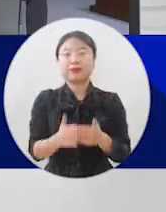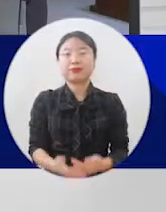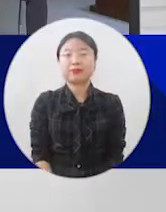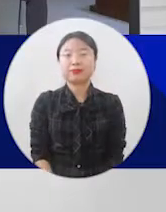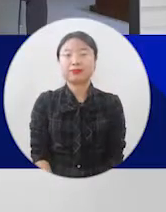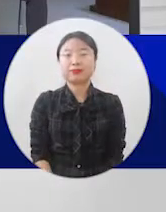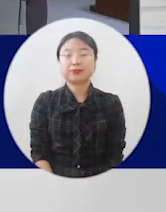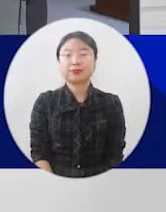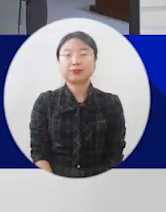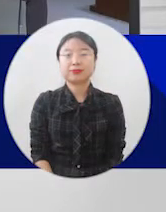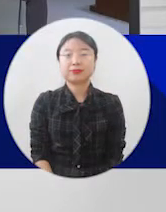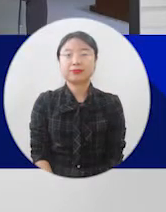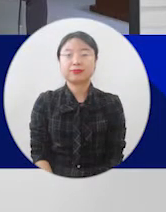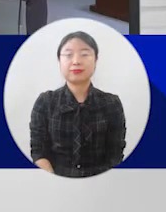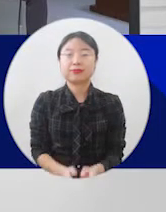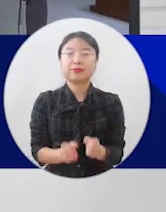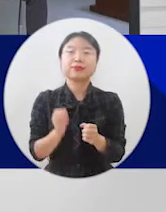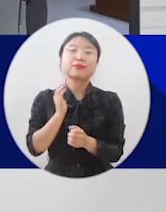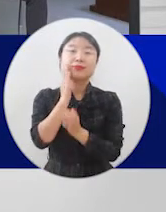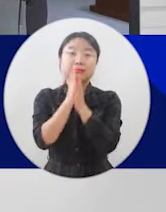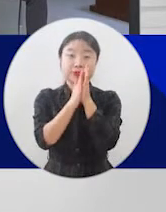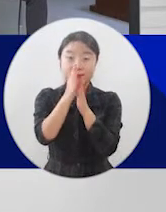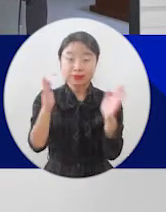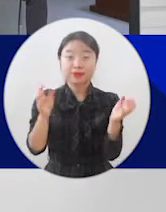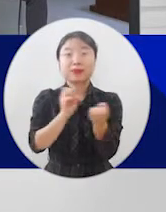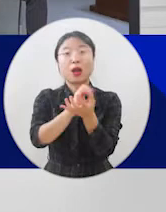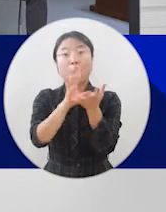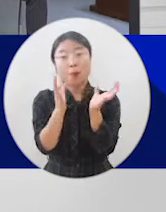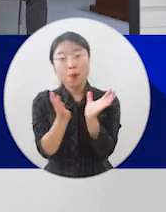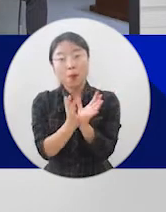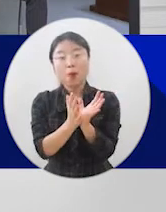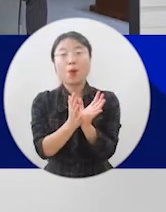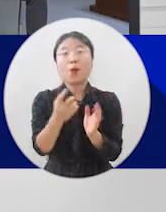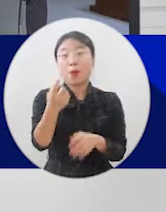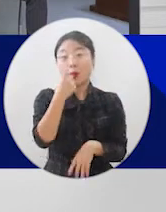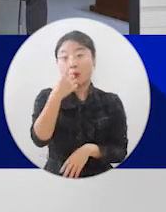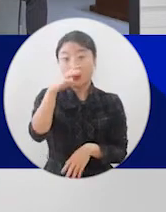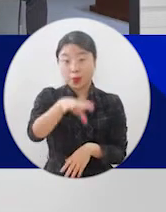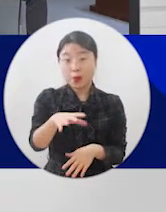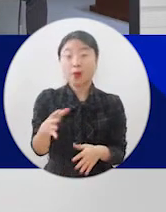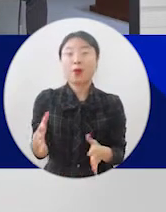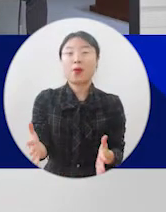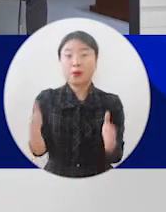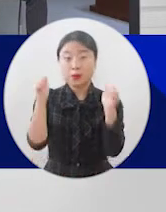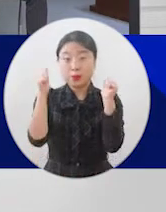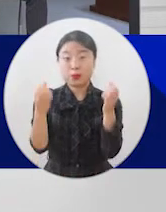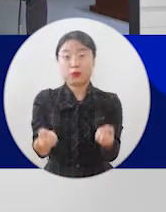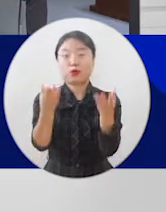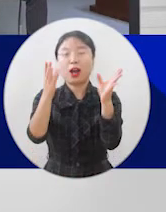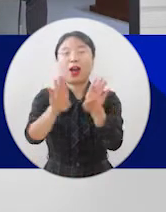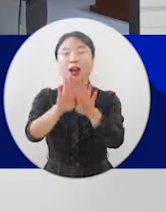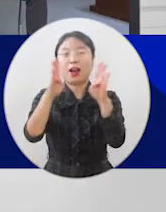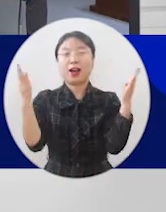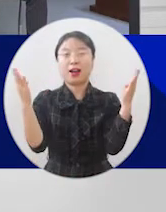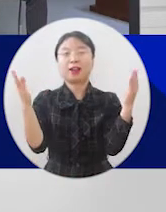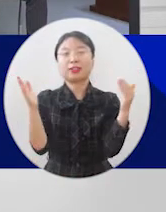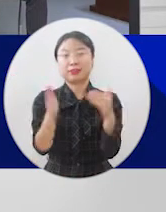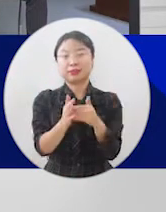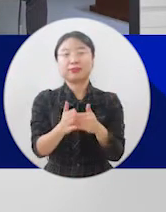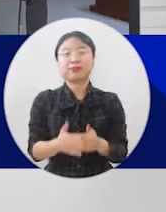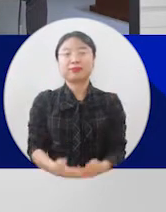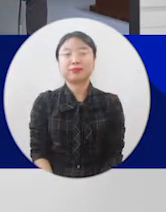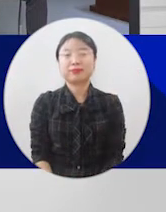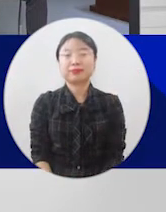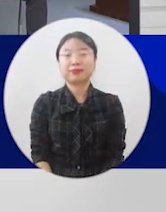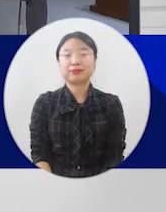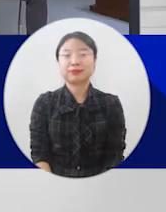기초 3개과정, 56시간의 교육시간을 이수한 20명의 의왕시민정원사 수강생들을 축하하는